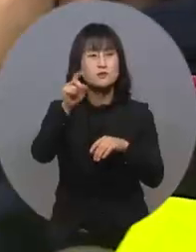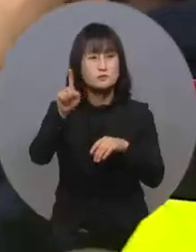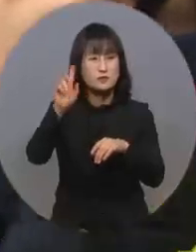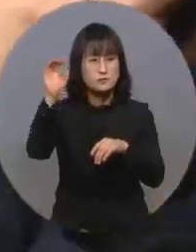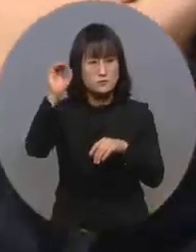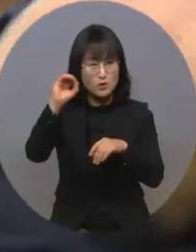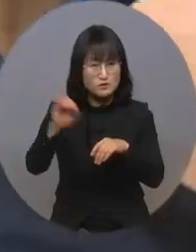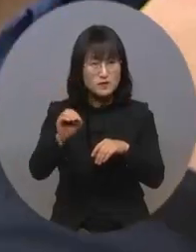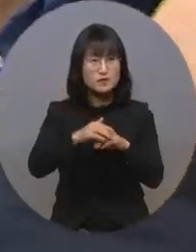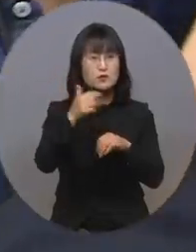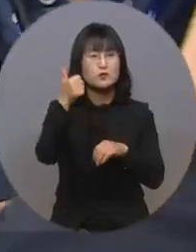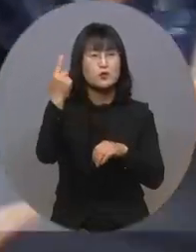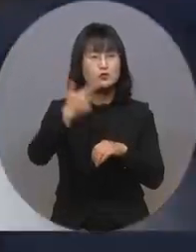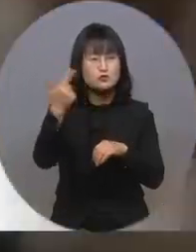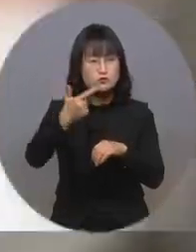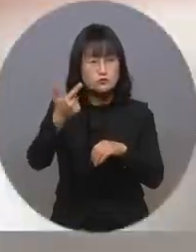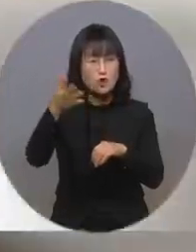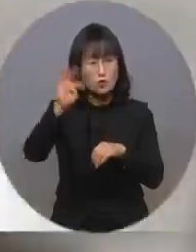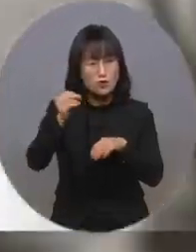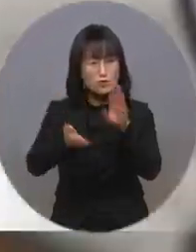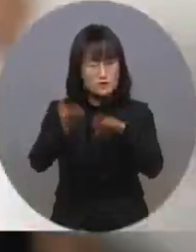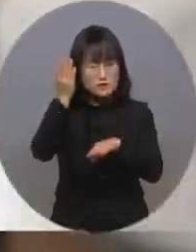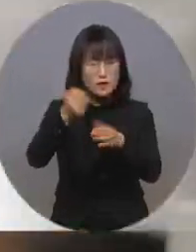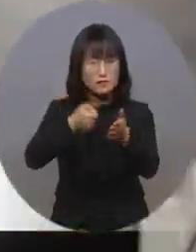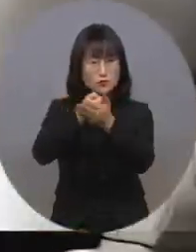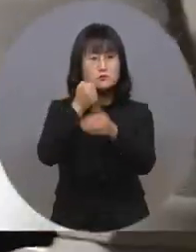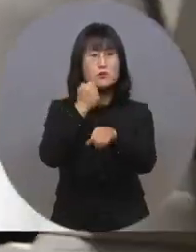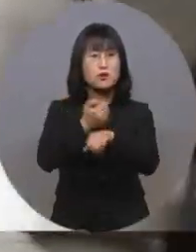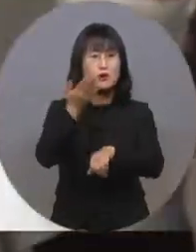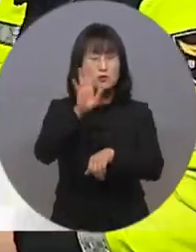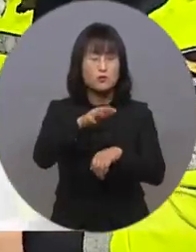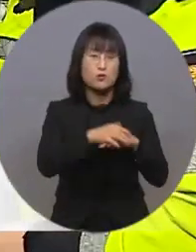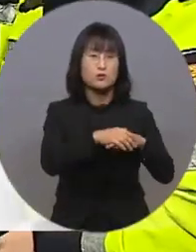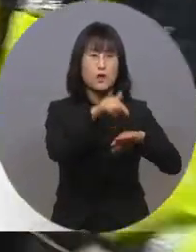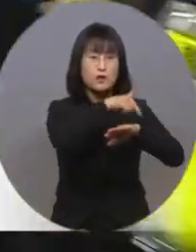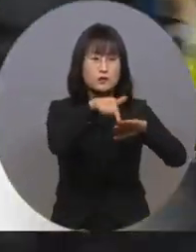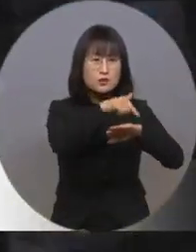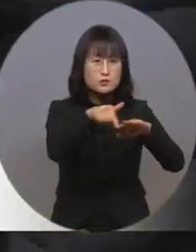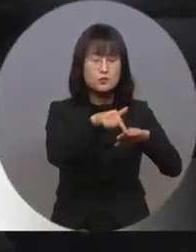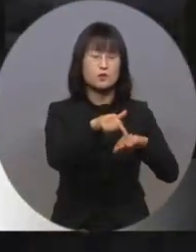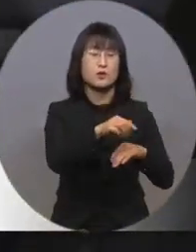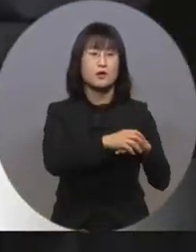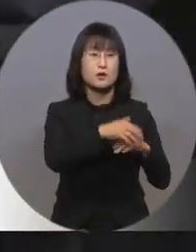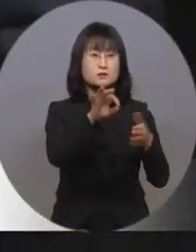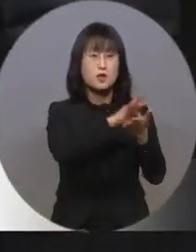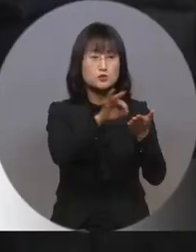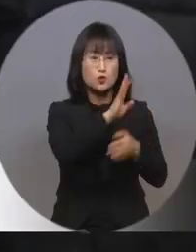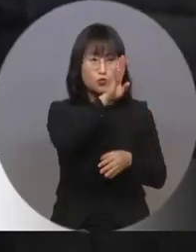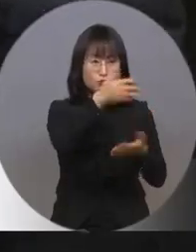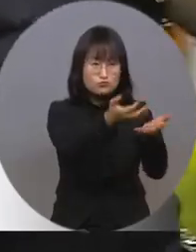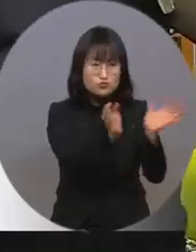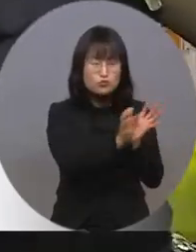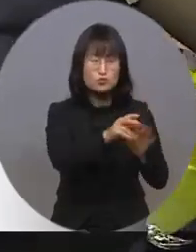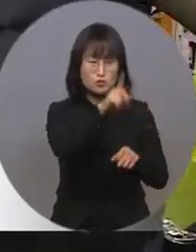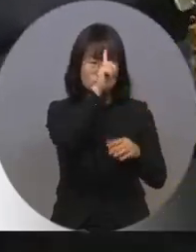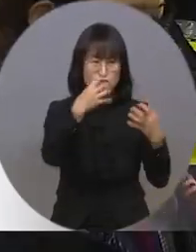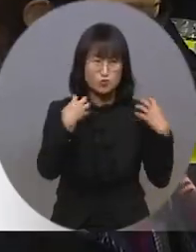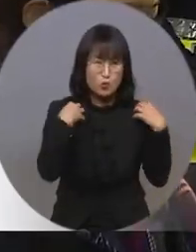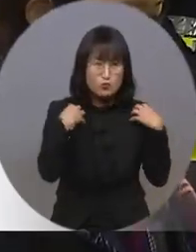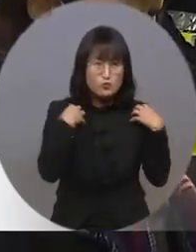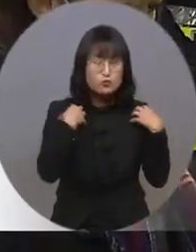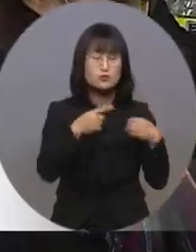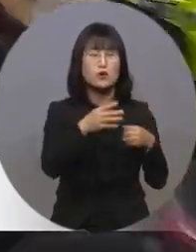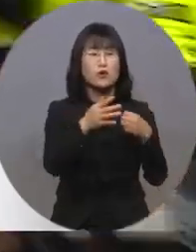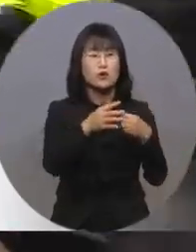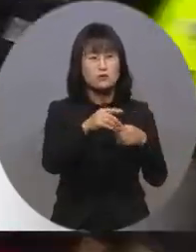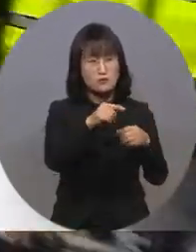6,653억 원을 의결했습니다. 하지만 예산을 담당하는 기획재정부와 정부에 가로막혀 최종적으로 통과된 증액안은